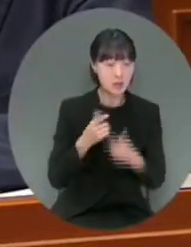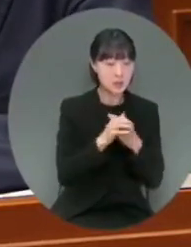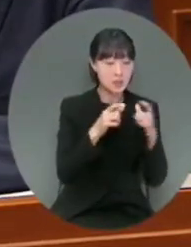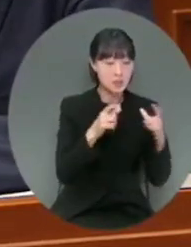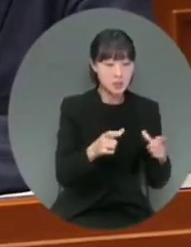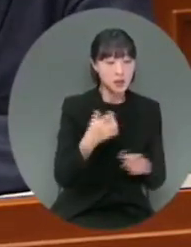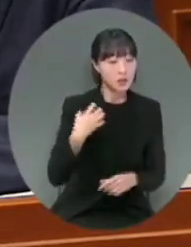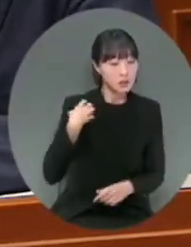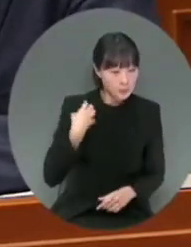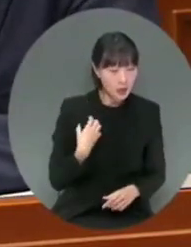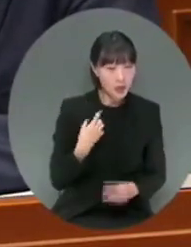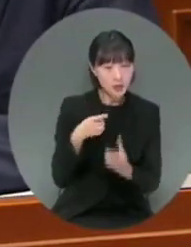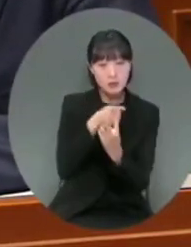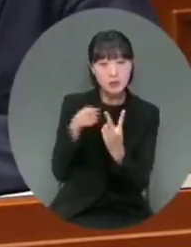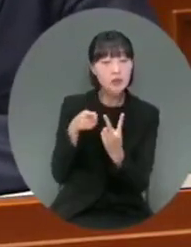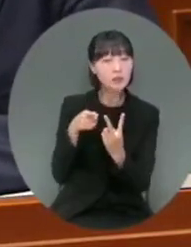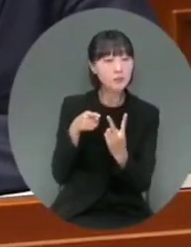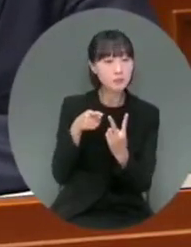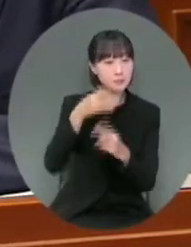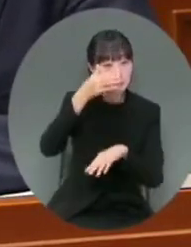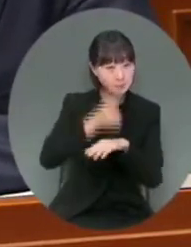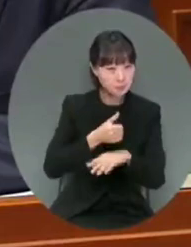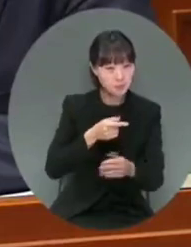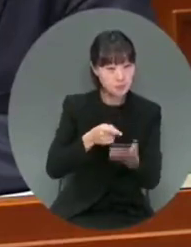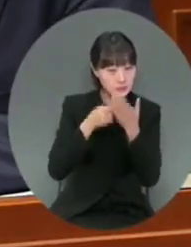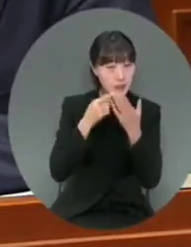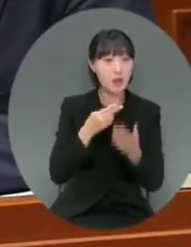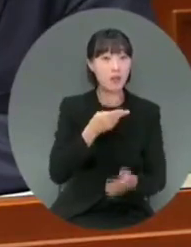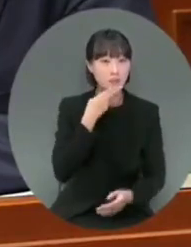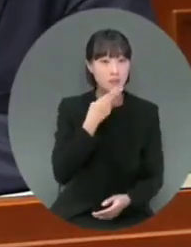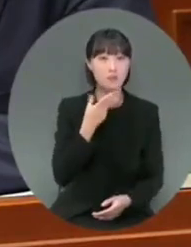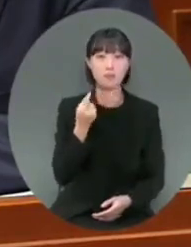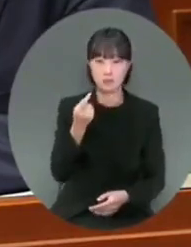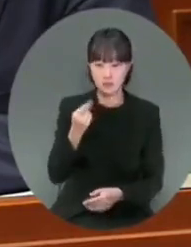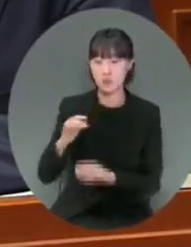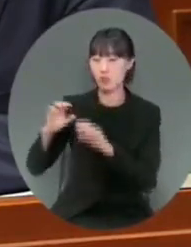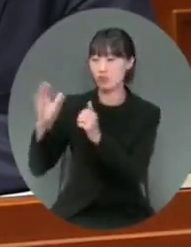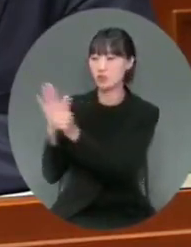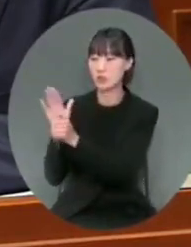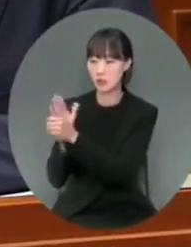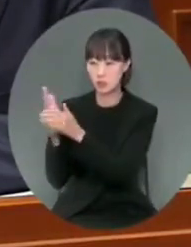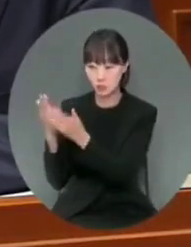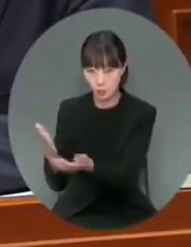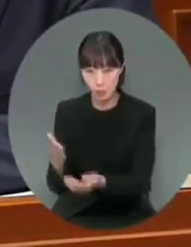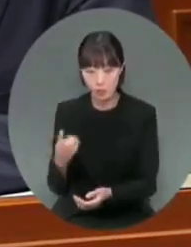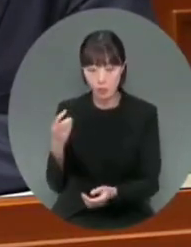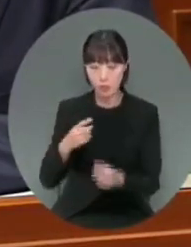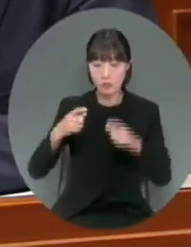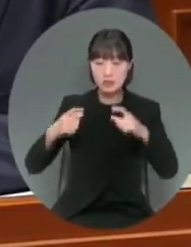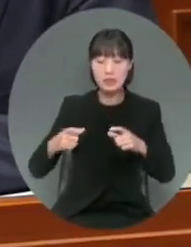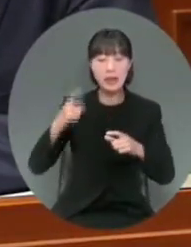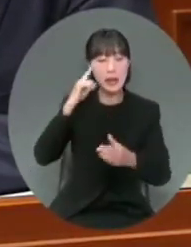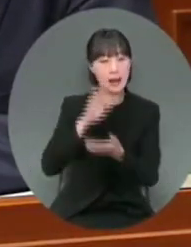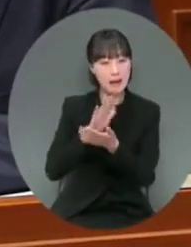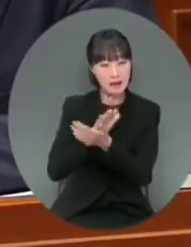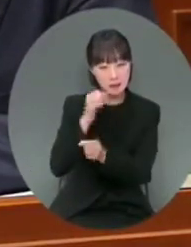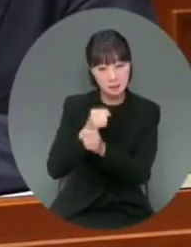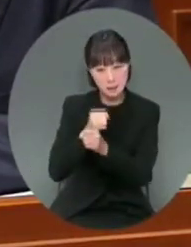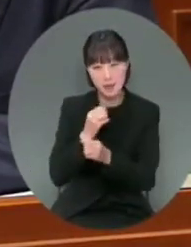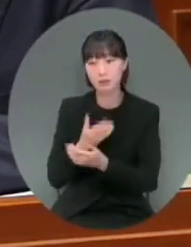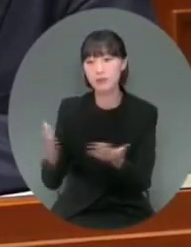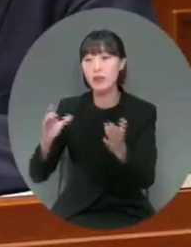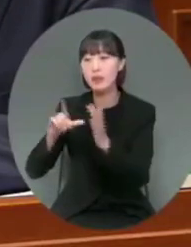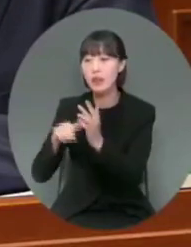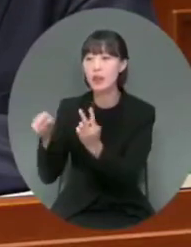말씀이시죠? 그러니까 국가가 지원했을 때의 효과, 그다음에 지자체 재원만으로 발행했을 때의 효과 이렇게 디테일한